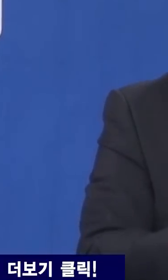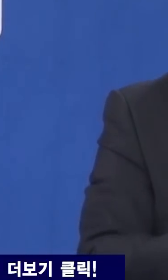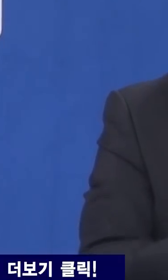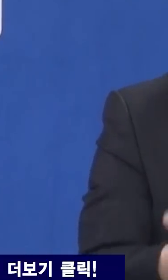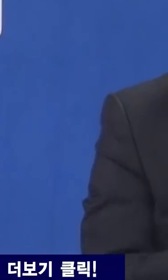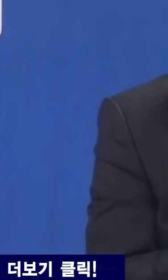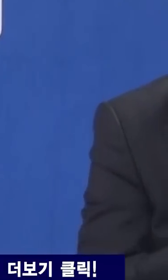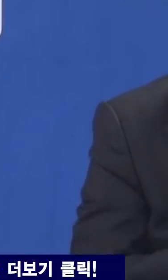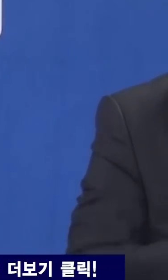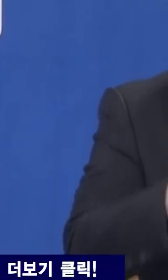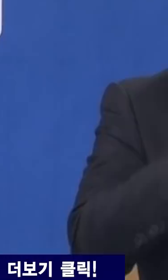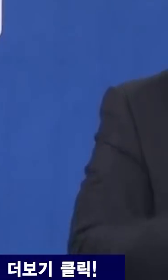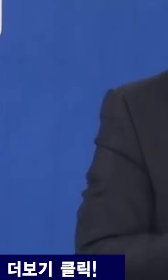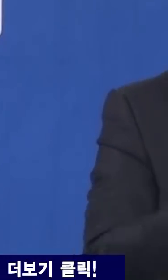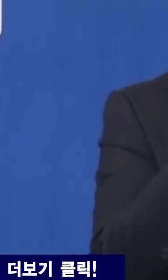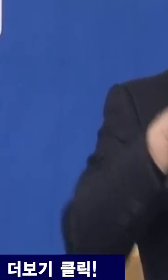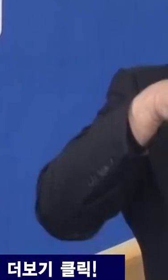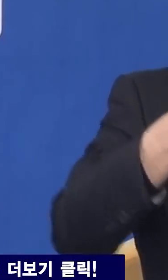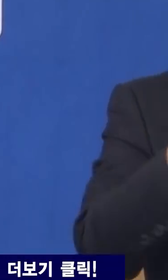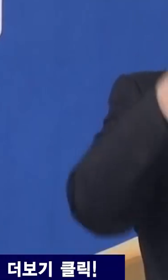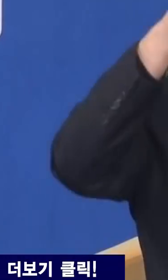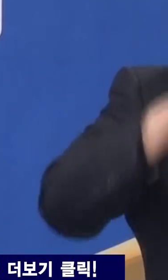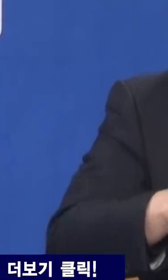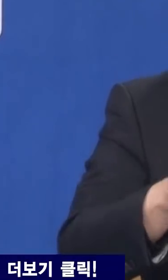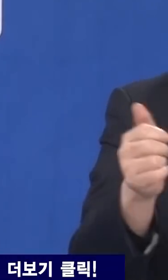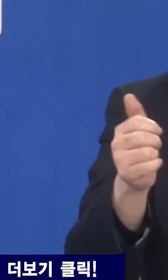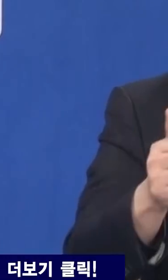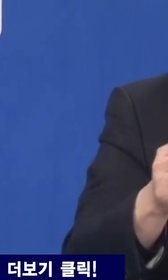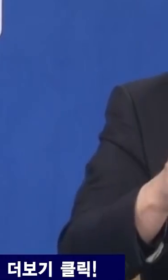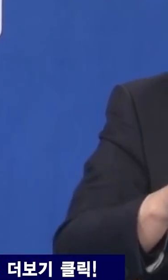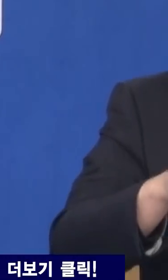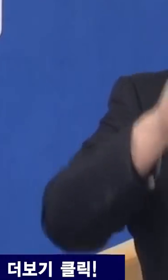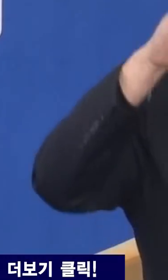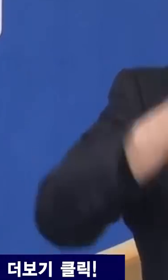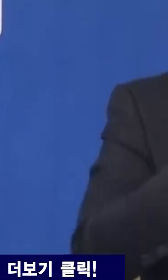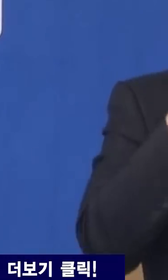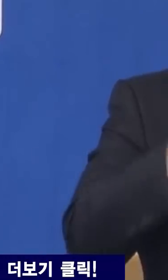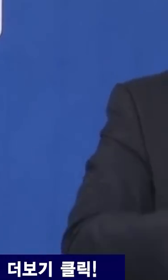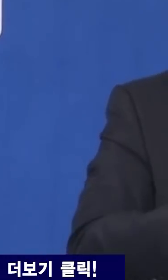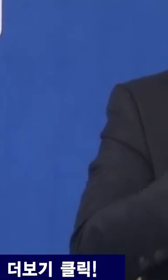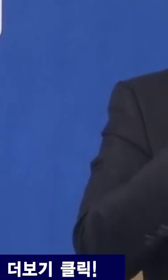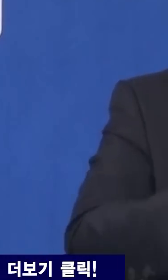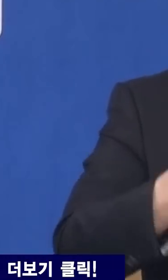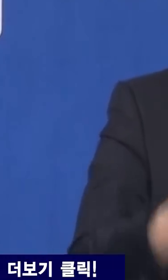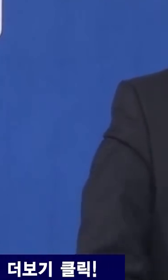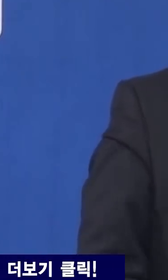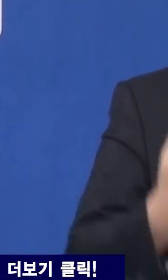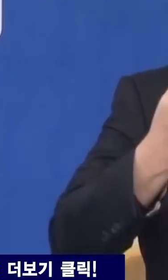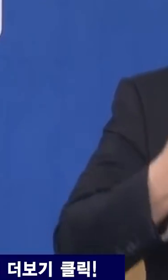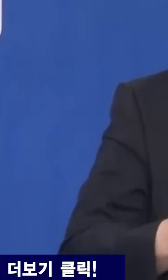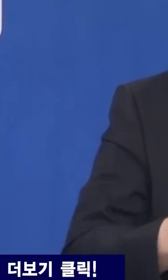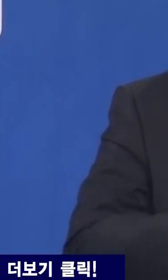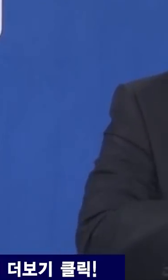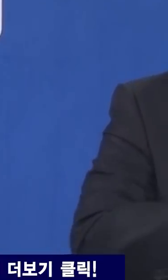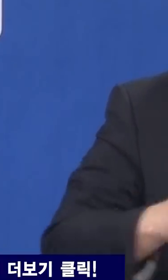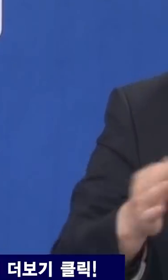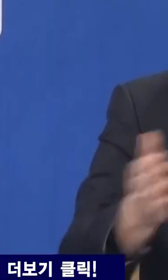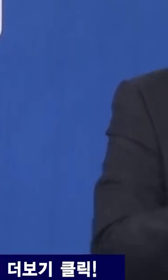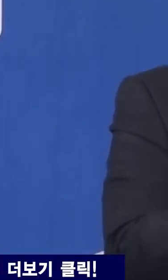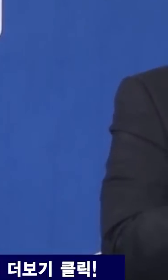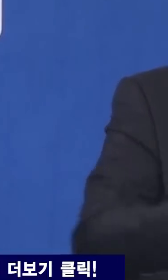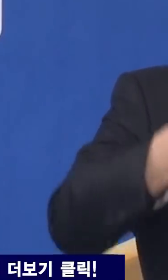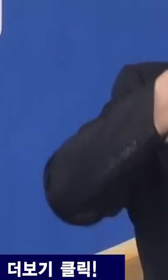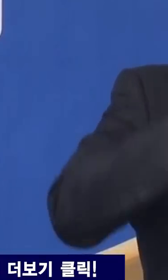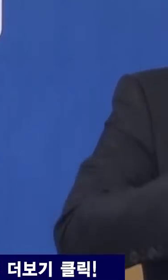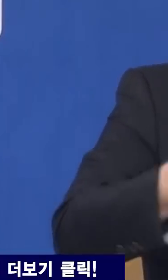커넥션입니다. 화천대유는 윤 후보의 부산저축은행 비리 부실 수사에서 탄생했고 그